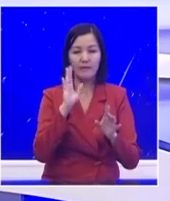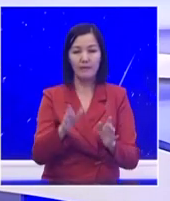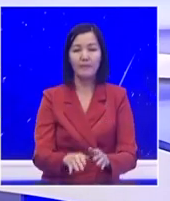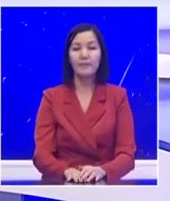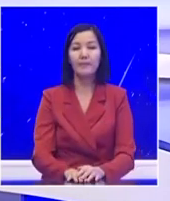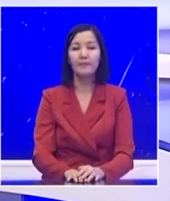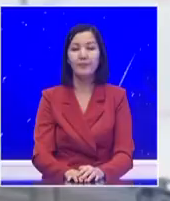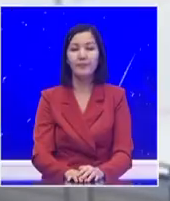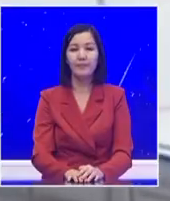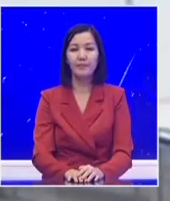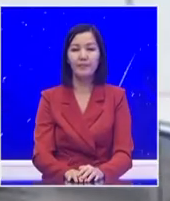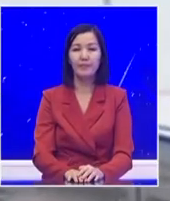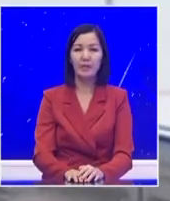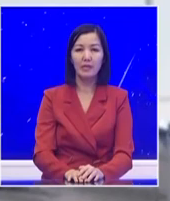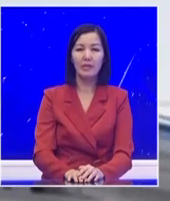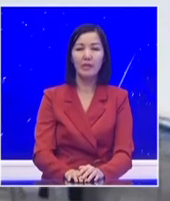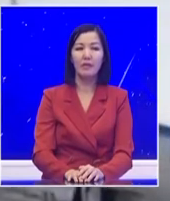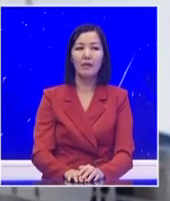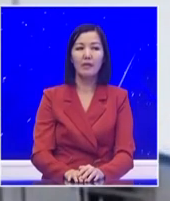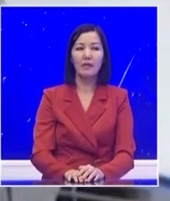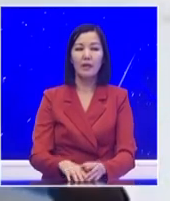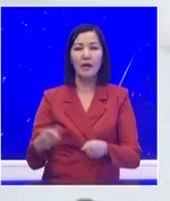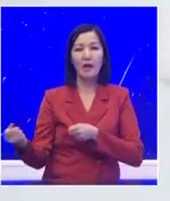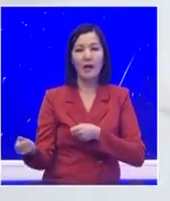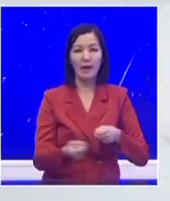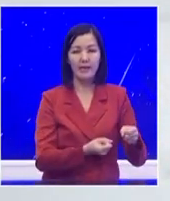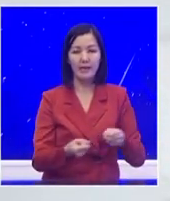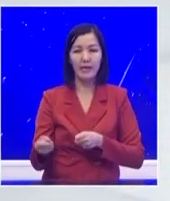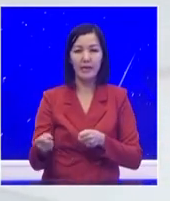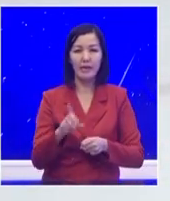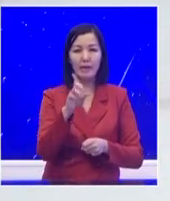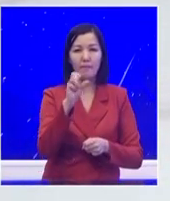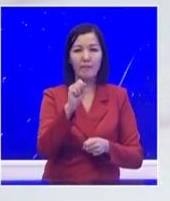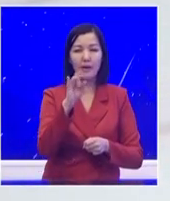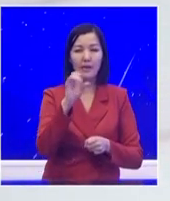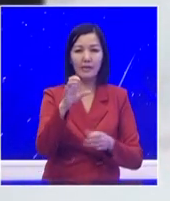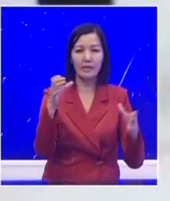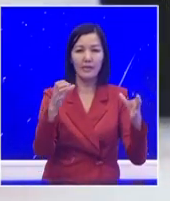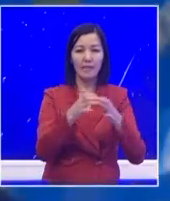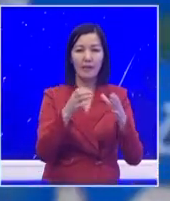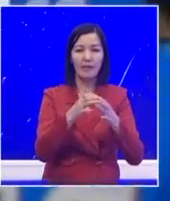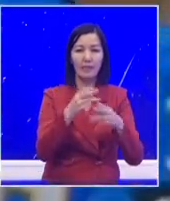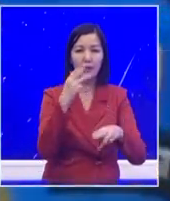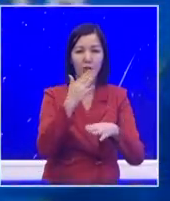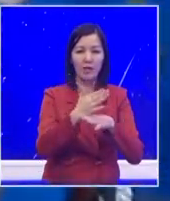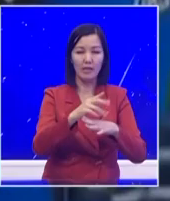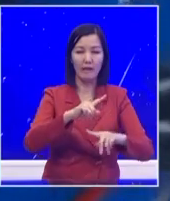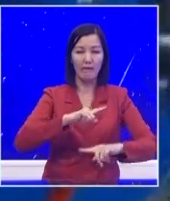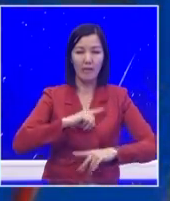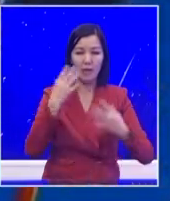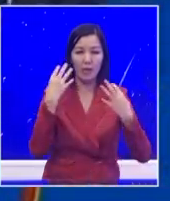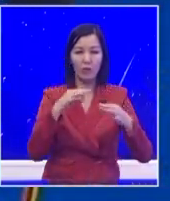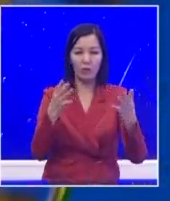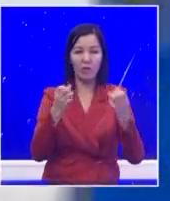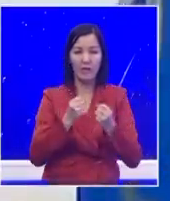бейнематериалда. Құрлықты хоккей лигасында өнер көрсетіп жүрген Елорданың барысы шығыс аймағы бойынша жартылай финалға жолдама алды.